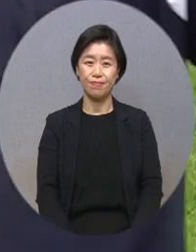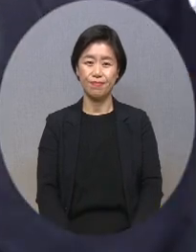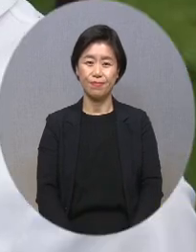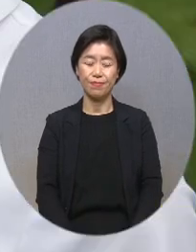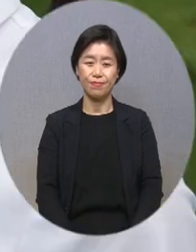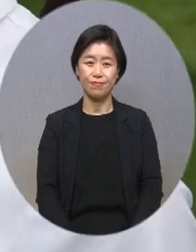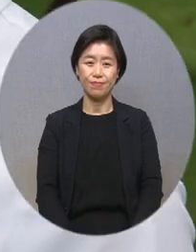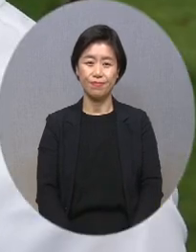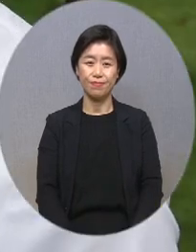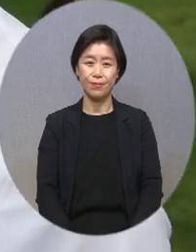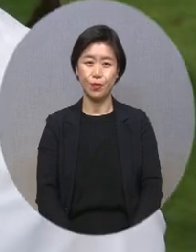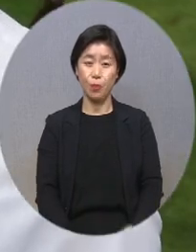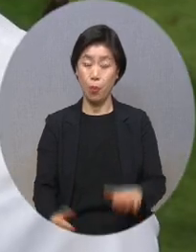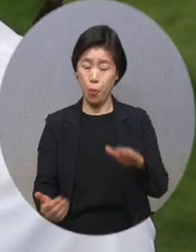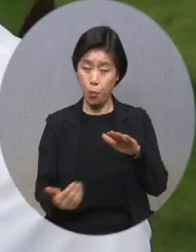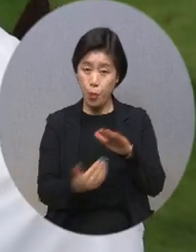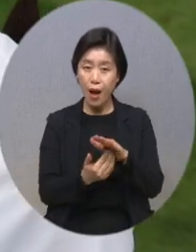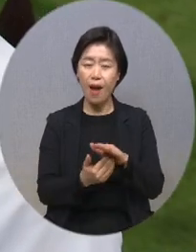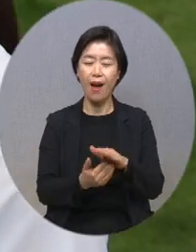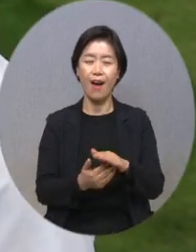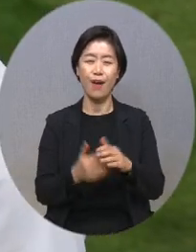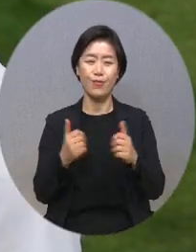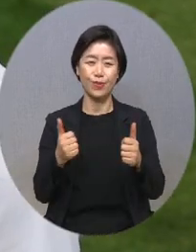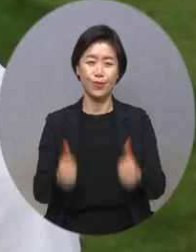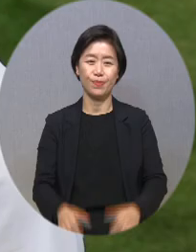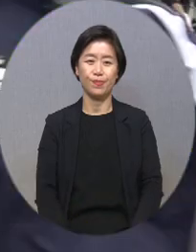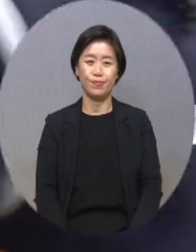최고! 나이스! 와! 나이스!